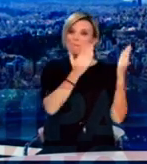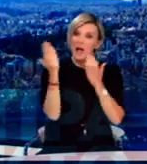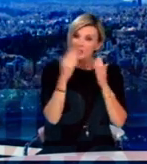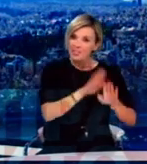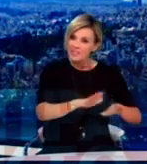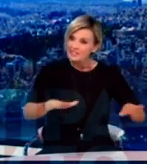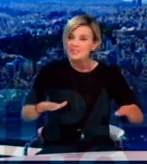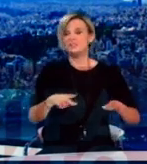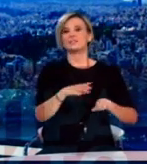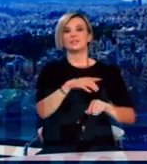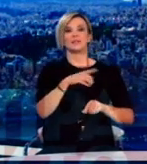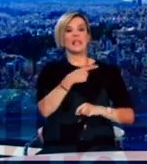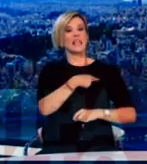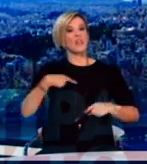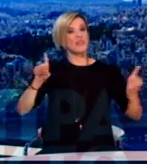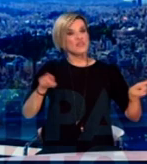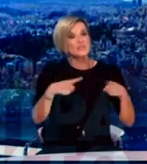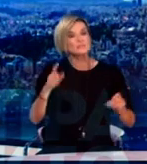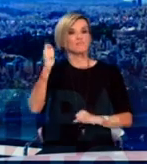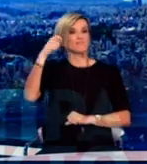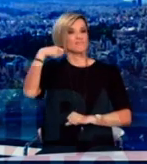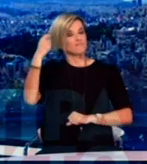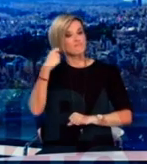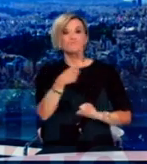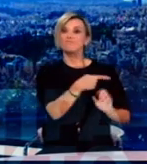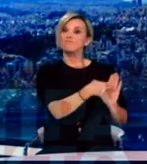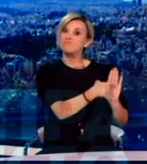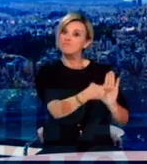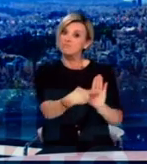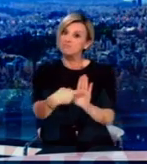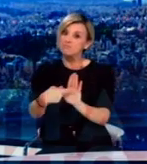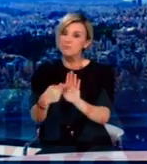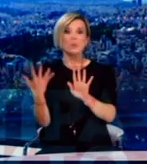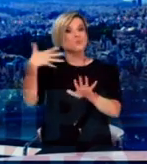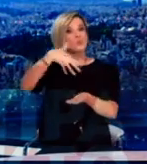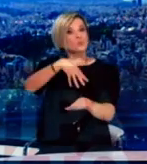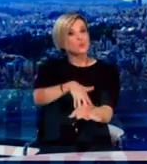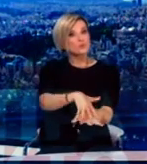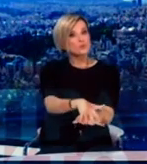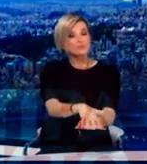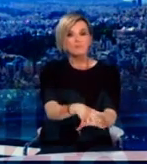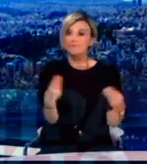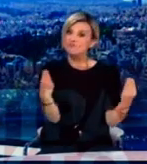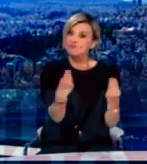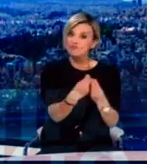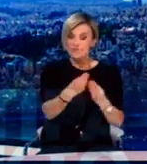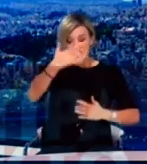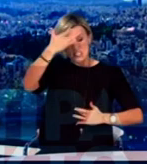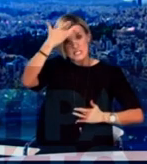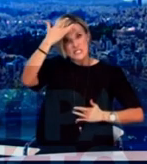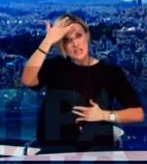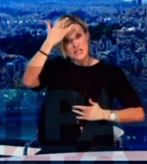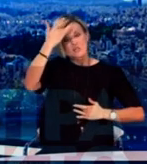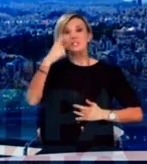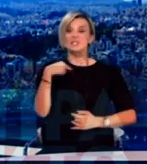εκπαιδευτικοί, οι γονείς και οι κηδεμόνες, επιδείξατε εντυπωσιακή προσαρμοστικότητα και μεγάλη ευσυνειδησία στη μετάβαση